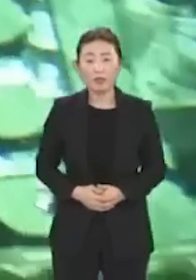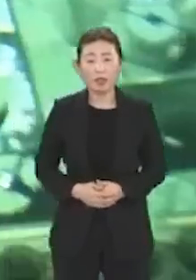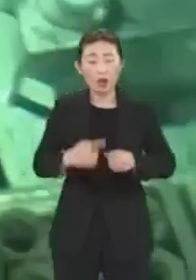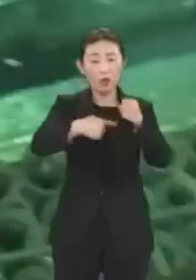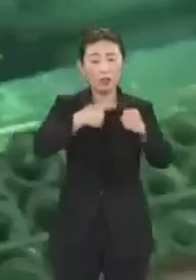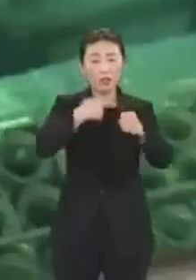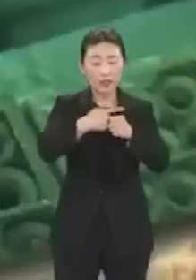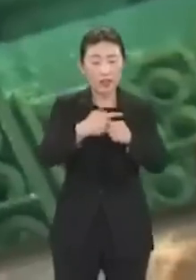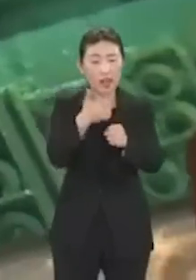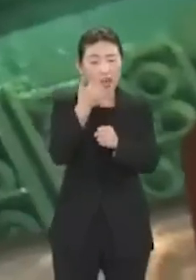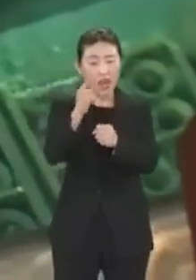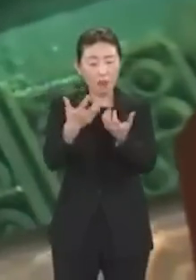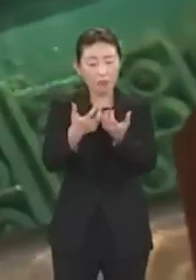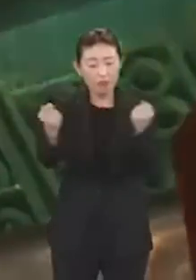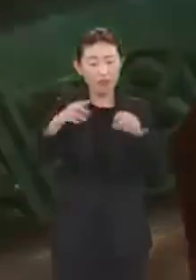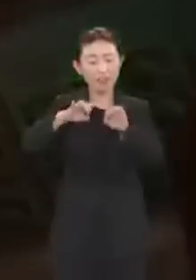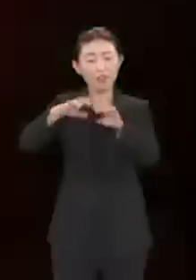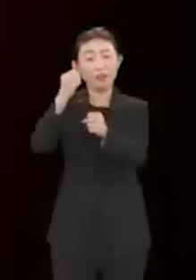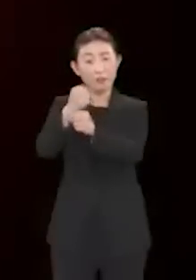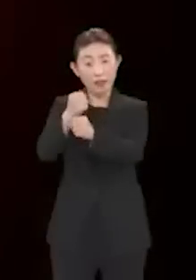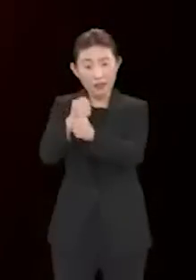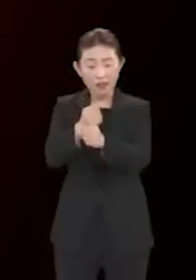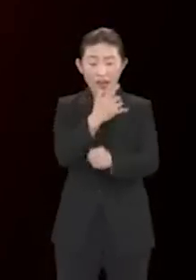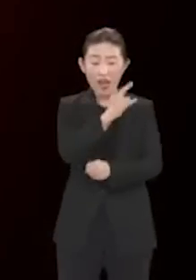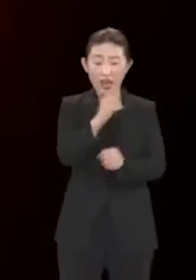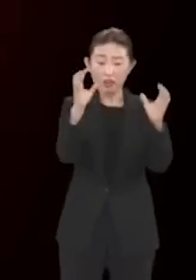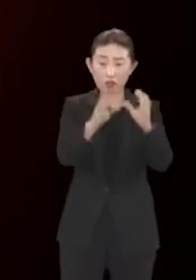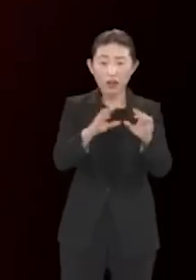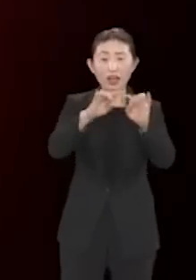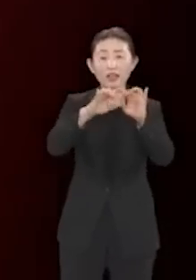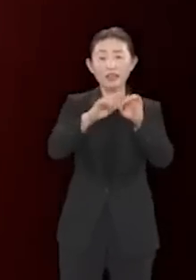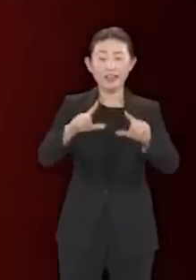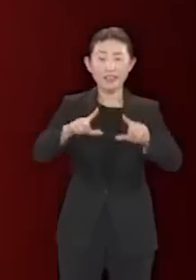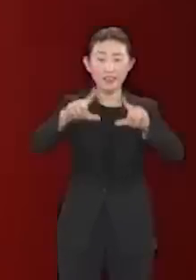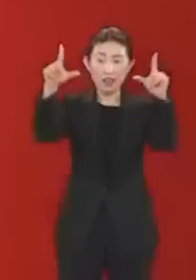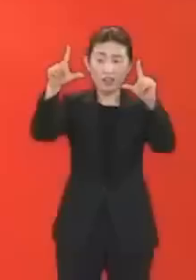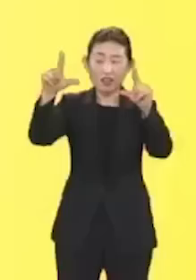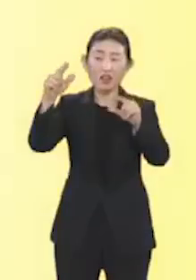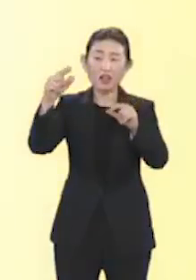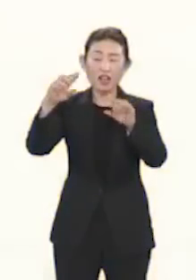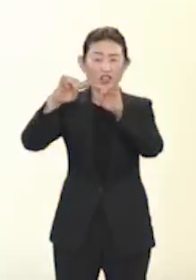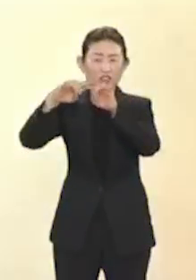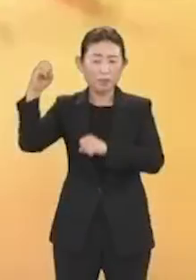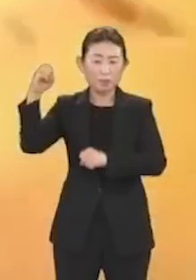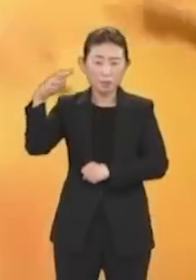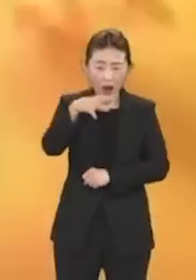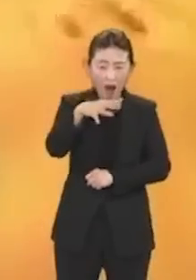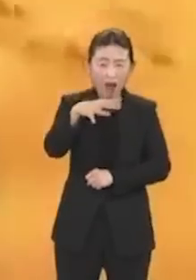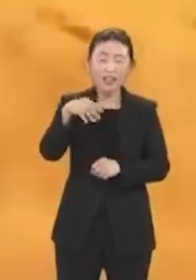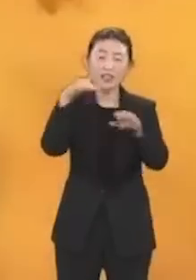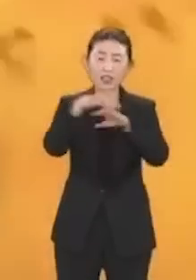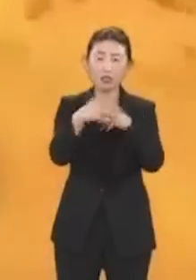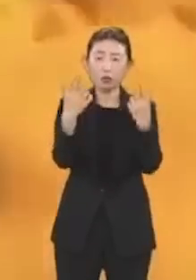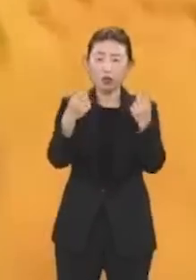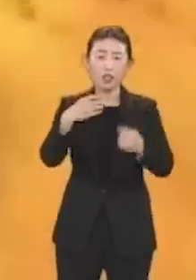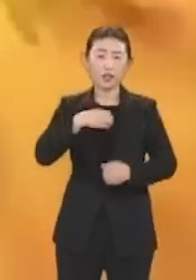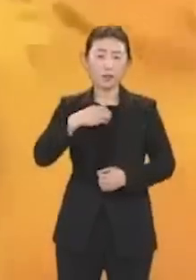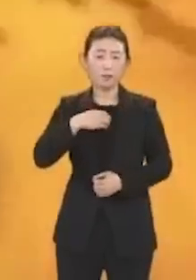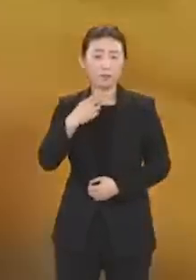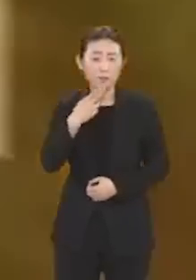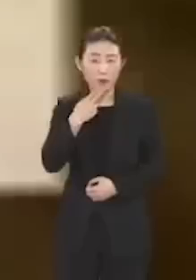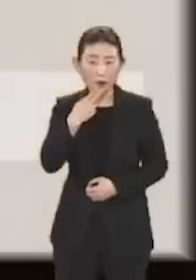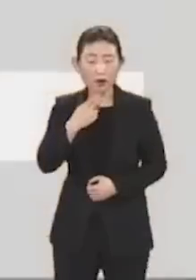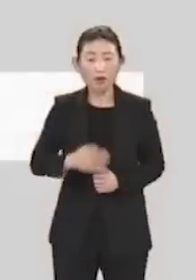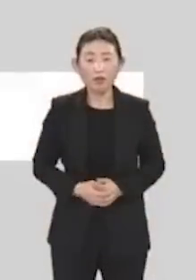원자력이 핵분열로 에너지를 만든다면 핵융합 에너지는 태양에서 에너지가 방출되는 원리와 유사해 위험성이 전혀